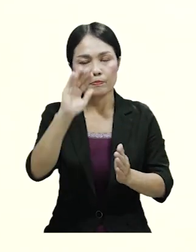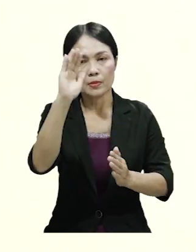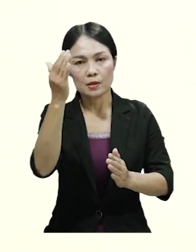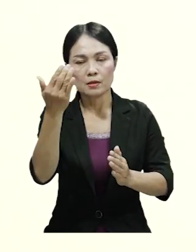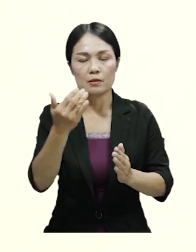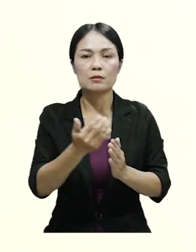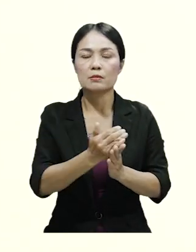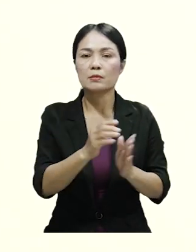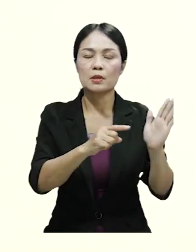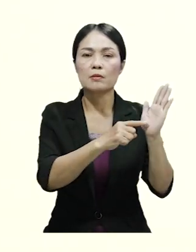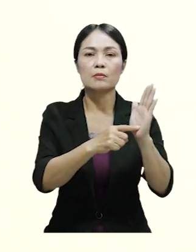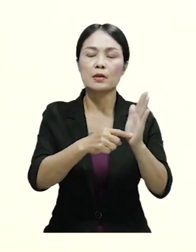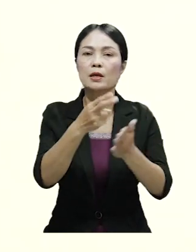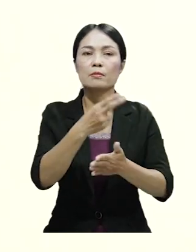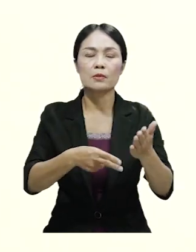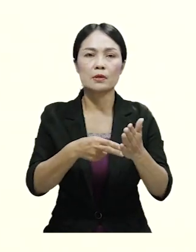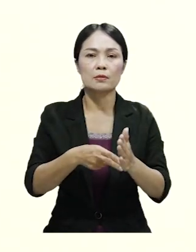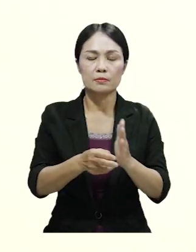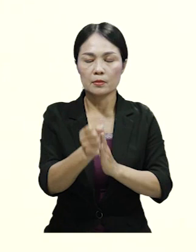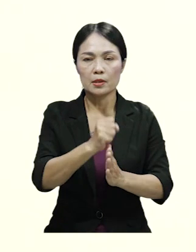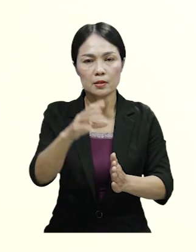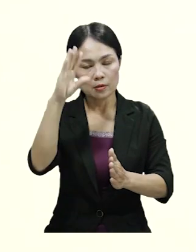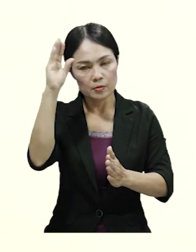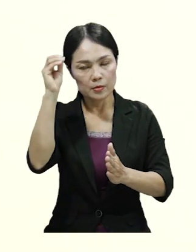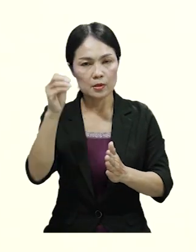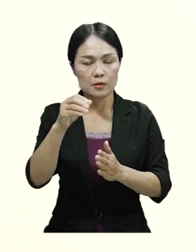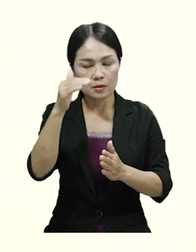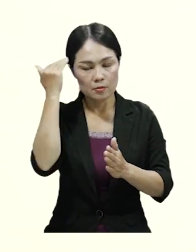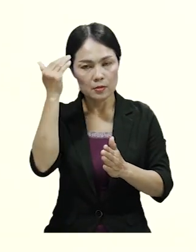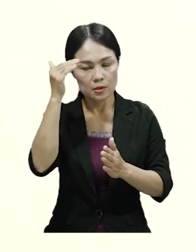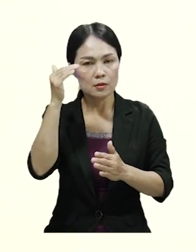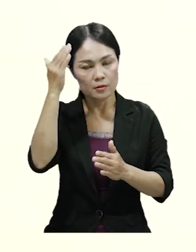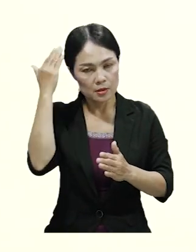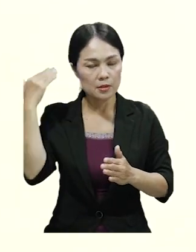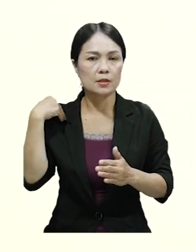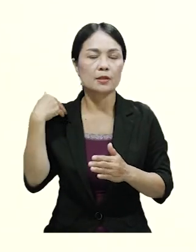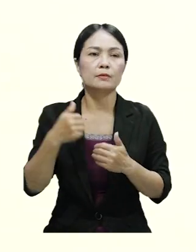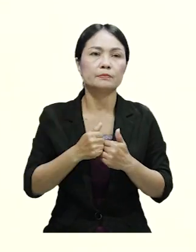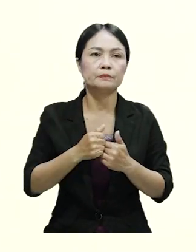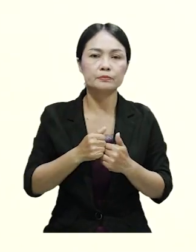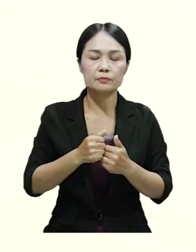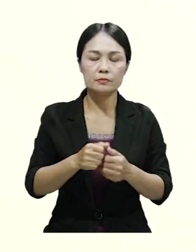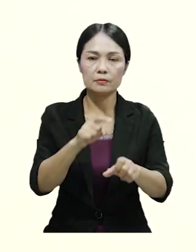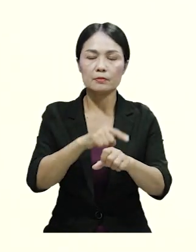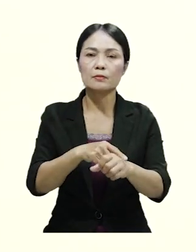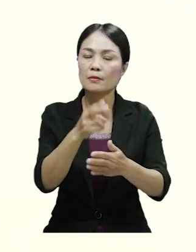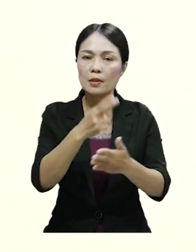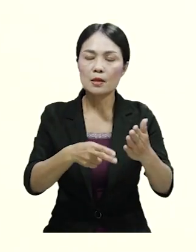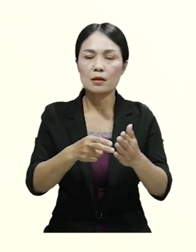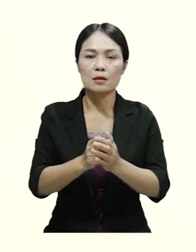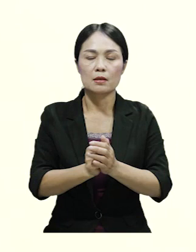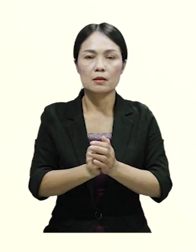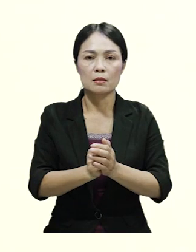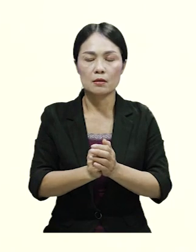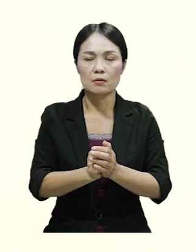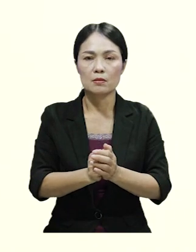នណាមើលណាអូតួមានប្រុសមានស្រីណាកូនណាហើយនឹងដៃគាត់កាន់អីនេះកូនណាអញ្ចឹងហ៎អញ្ចឹងកាន់